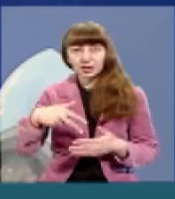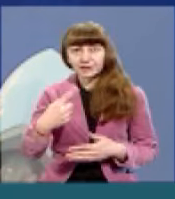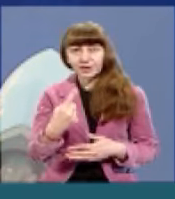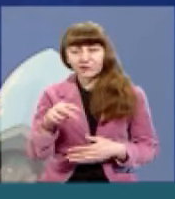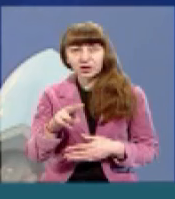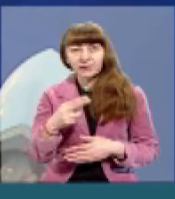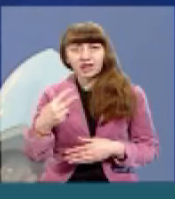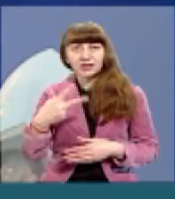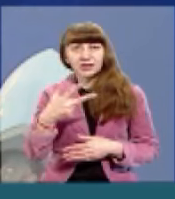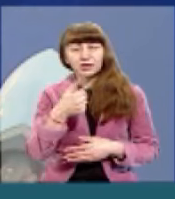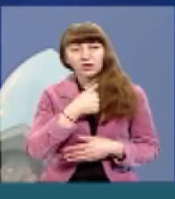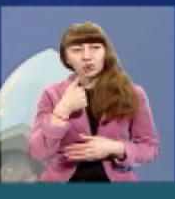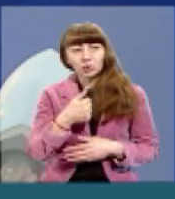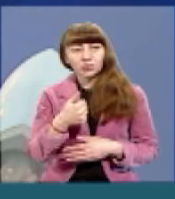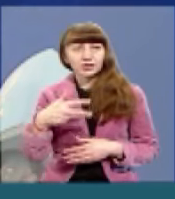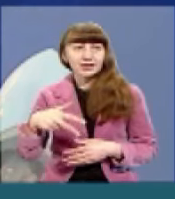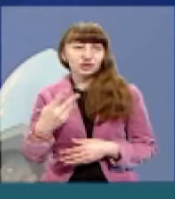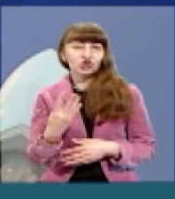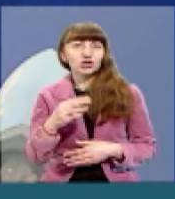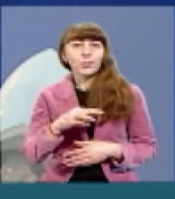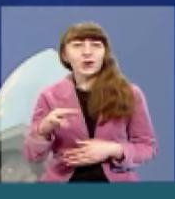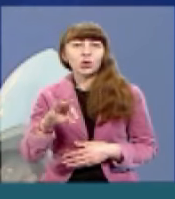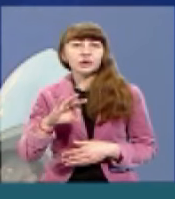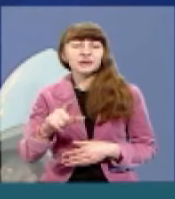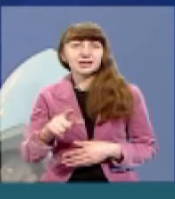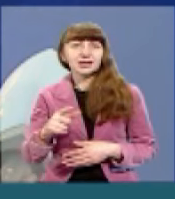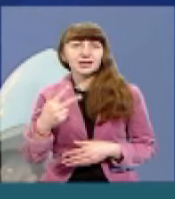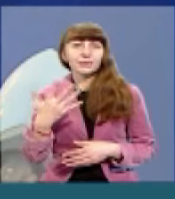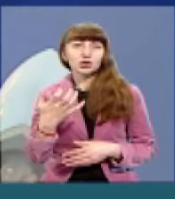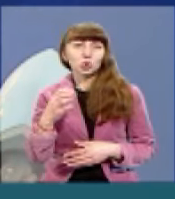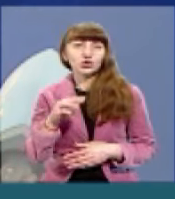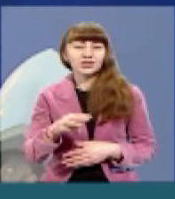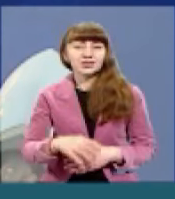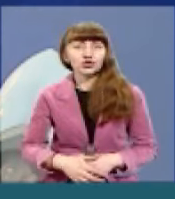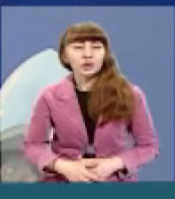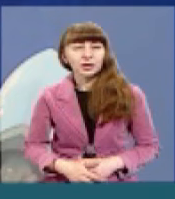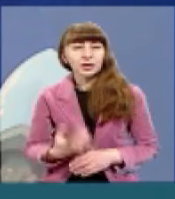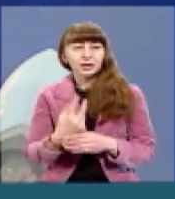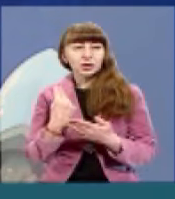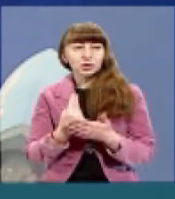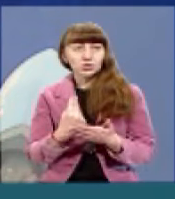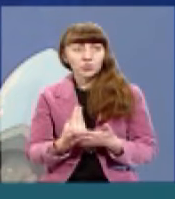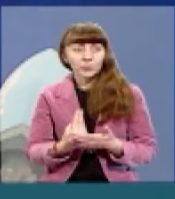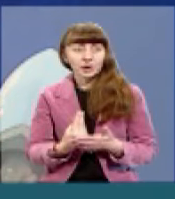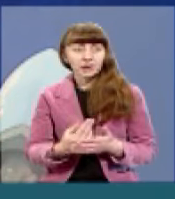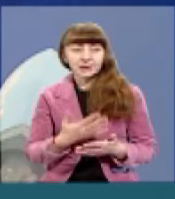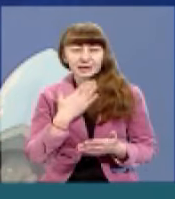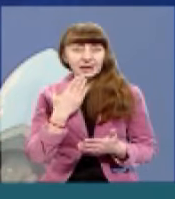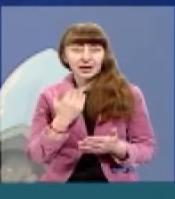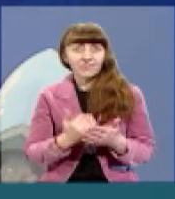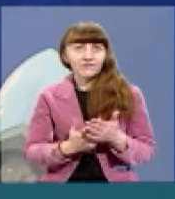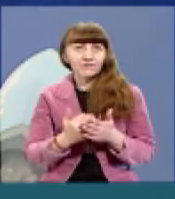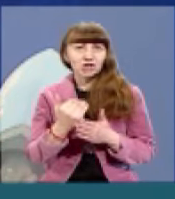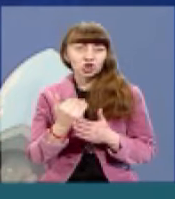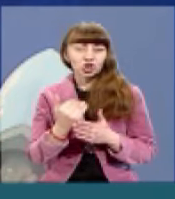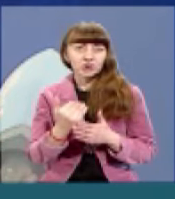31 декабря, да, 2023 года это 34 миллиона 500 тысяч. Данная сумма, то есть наличных денег, не должна превышать